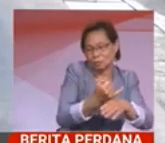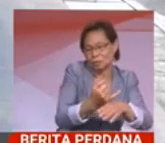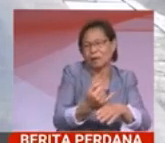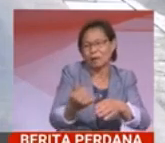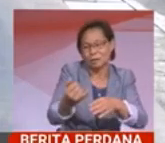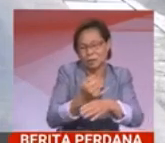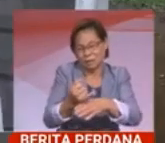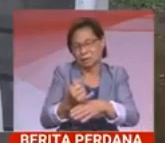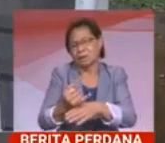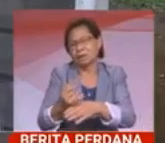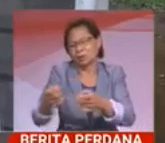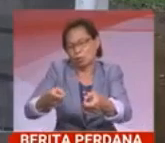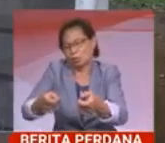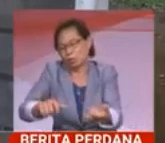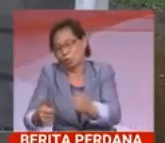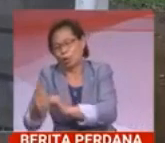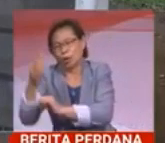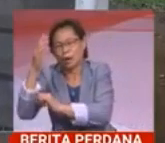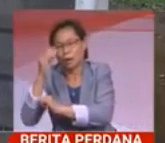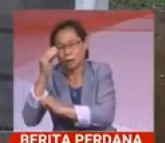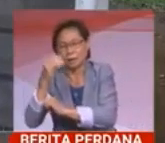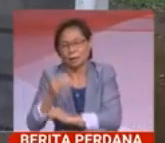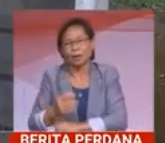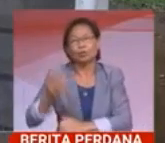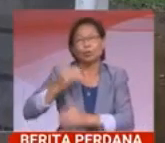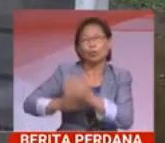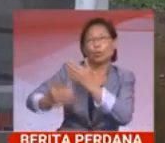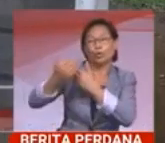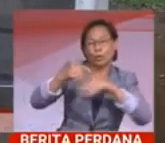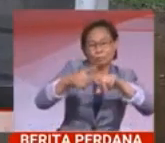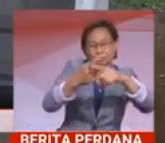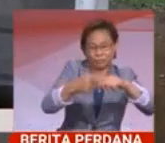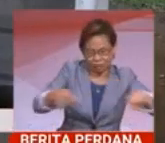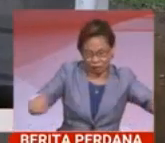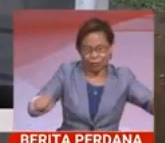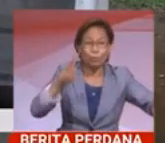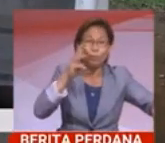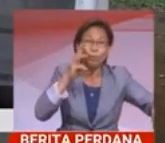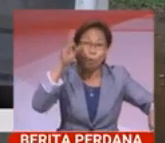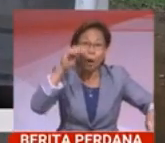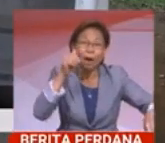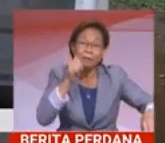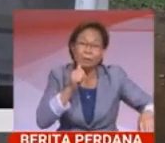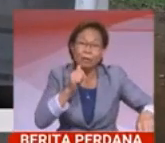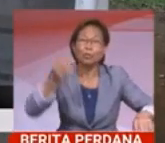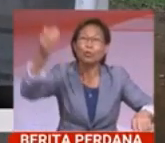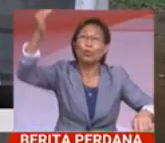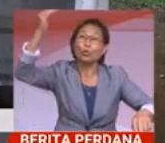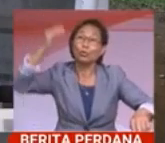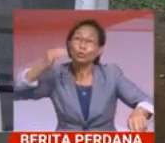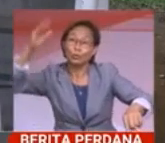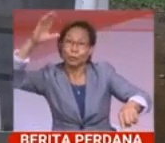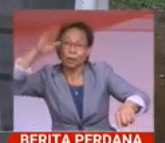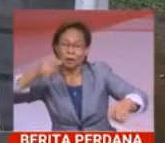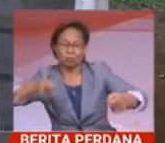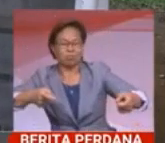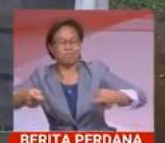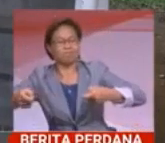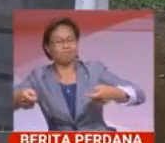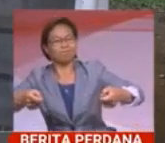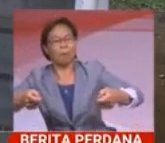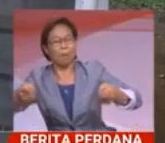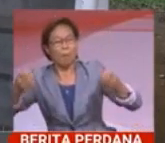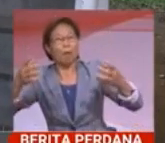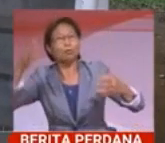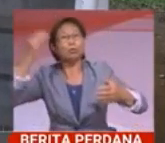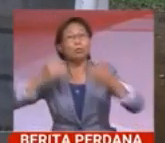didominasi oleh kintal dulu memang kita tengok ada jurang antara lelaki dan perempuan dimana kalau dulu adalah kia lebih menjeda mendominasi kain